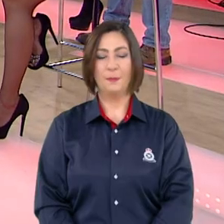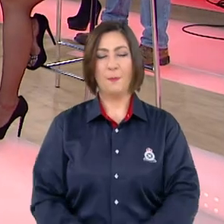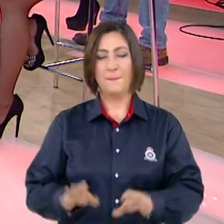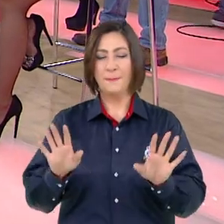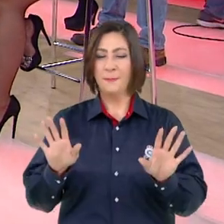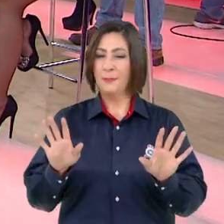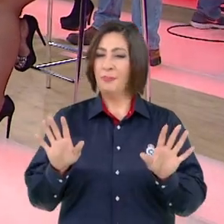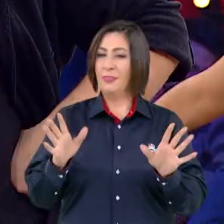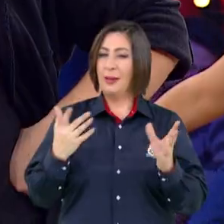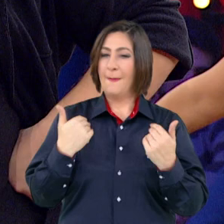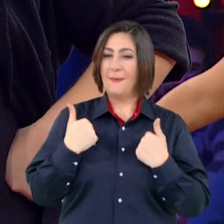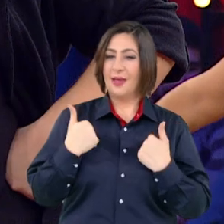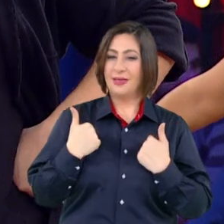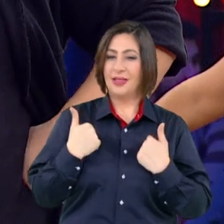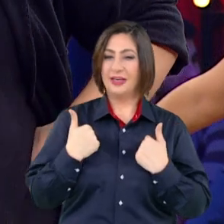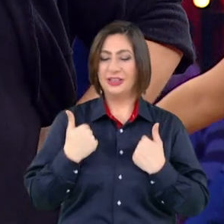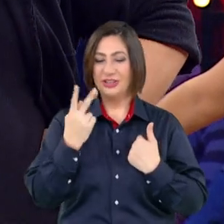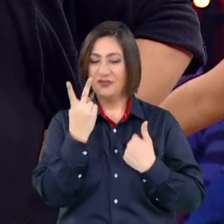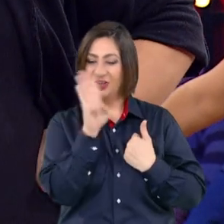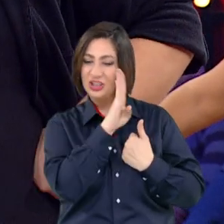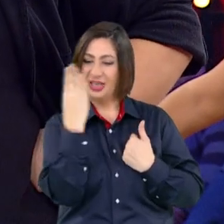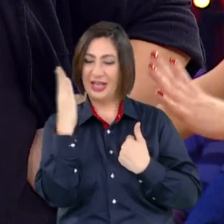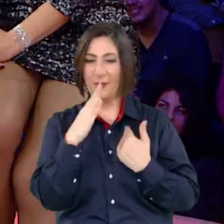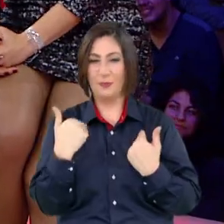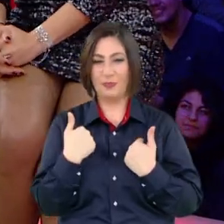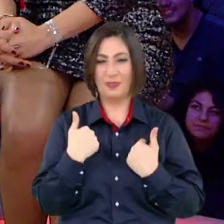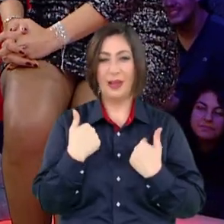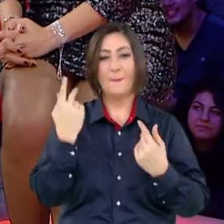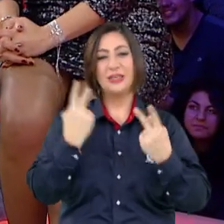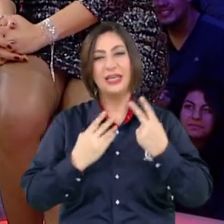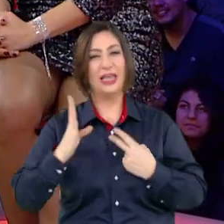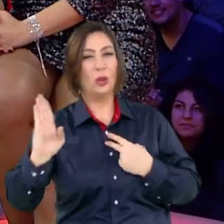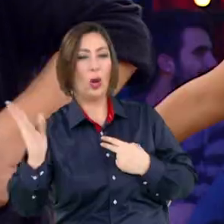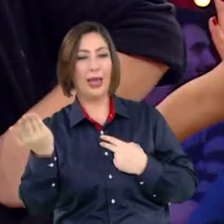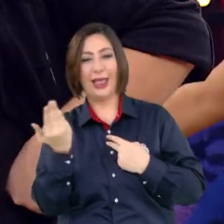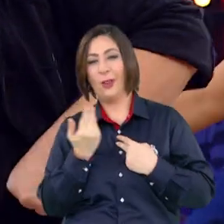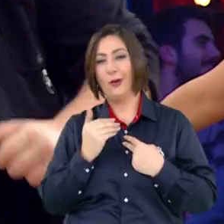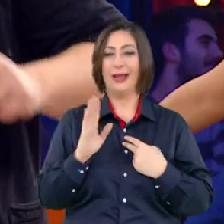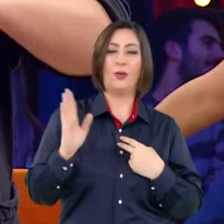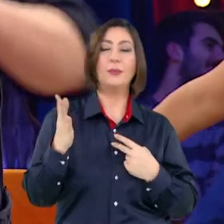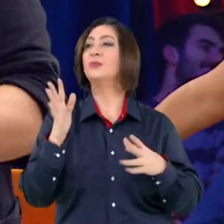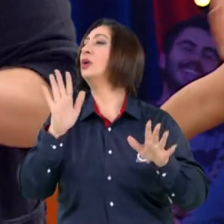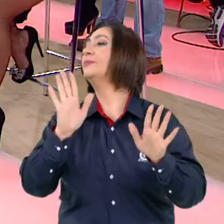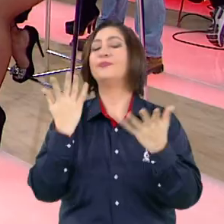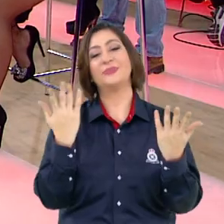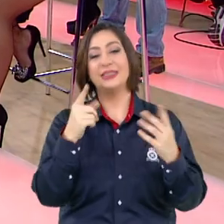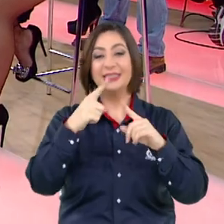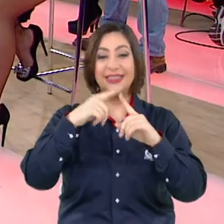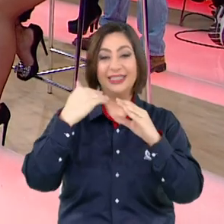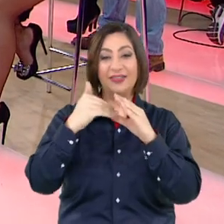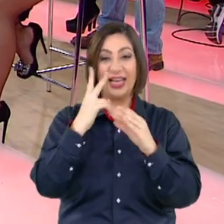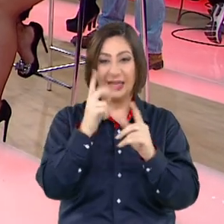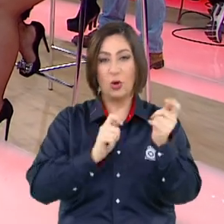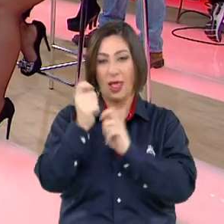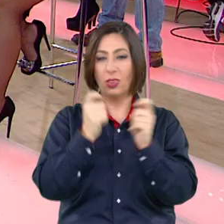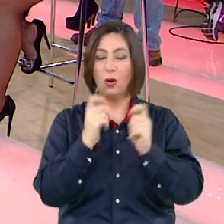Şimdi ben çift kişilikliyim. Bazen evet, gidiyor, geliyor. Şöyle bir şey. Sizin tweetleri iki kişi